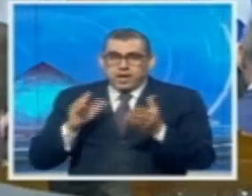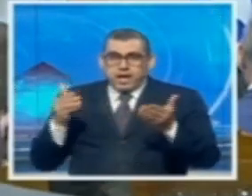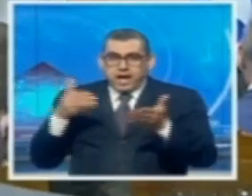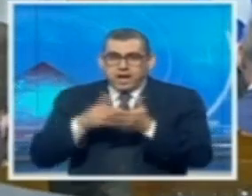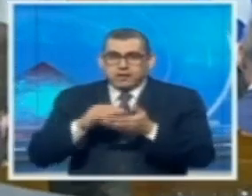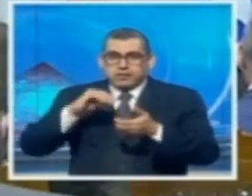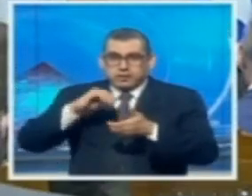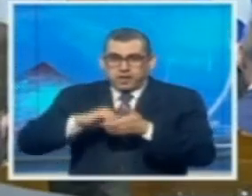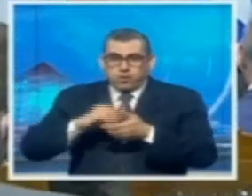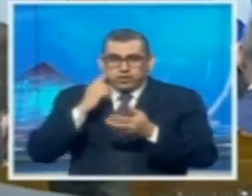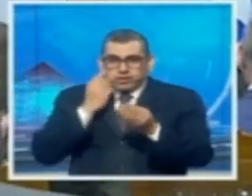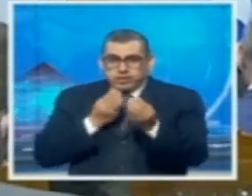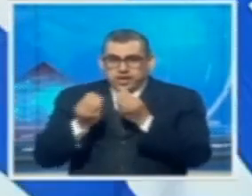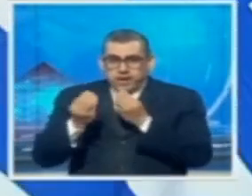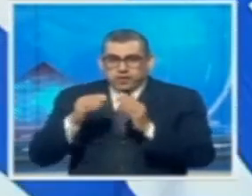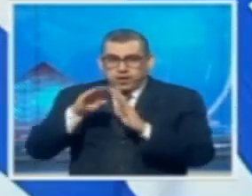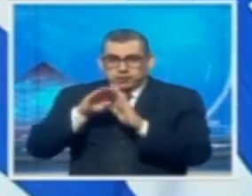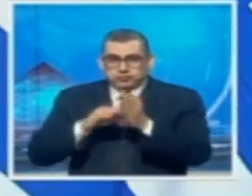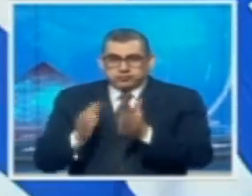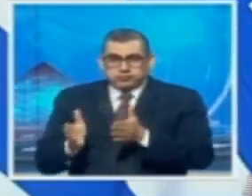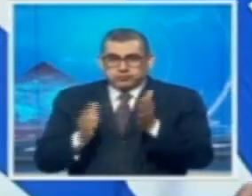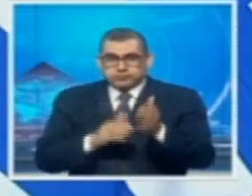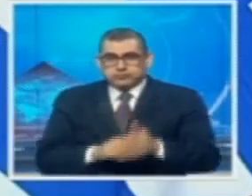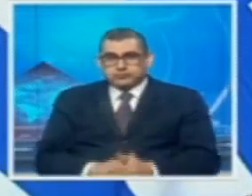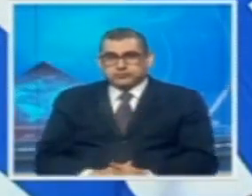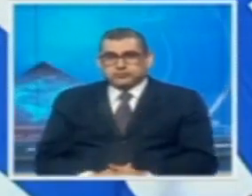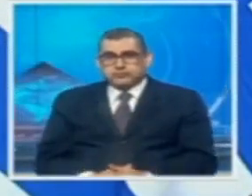تفاهم ليبي. إن